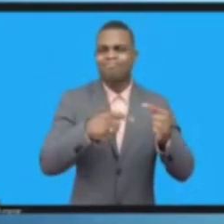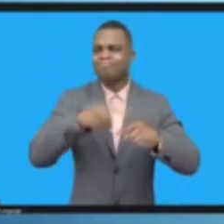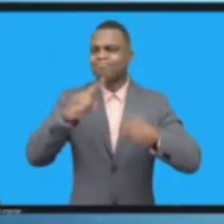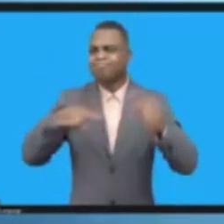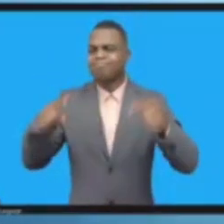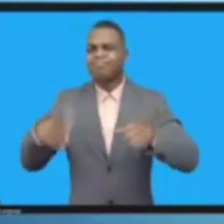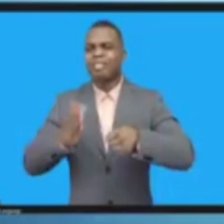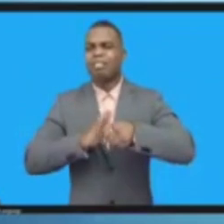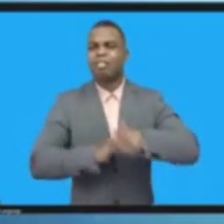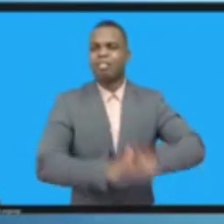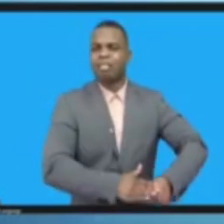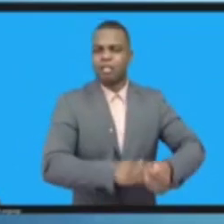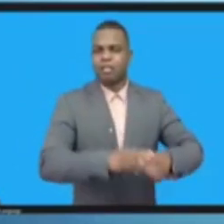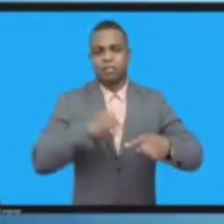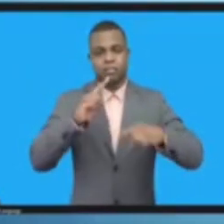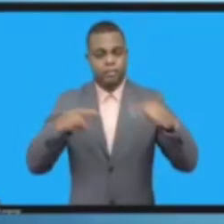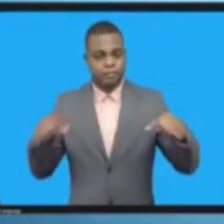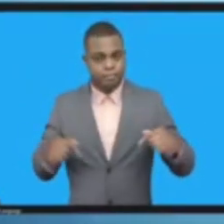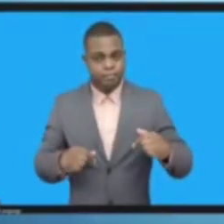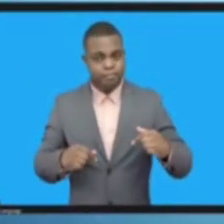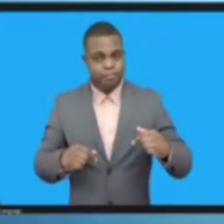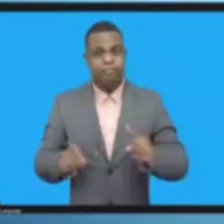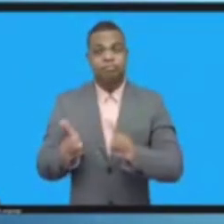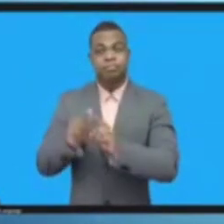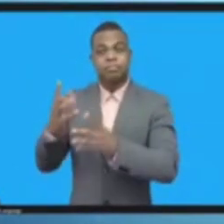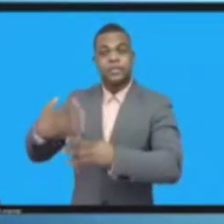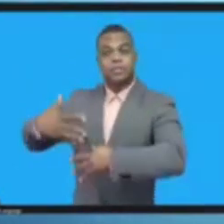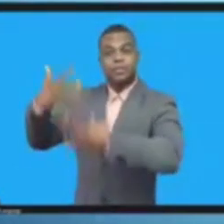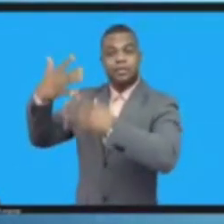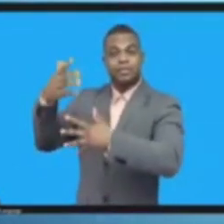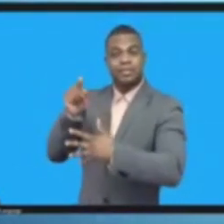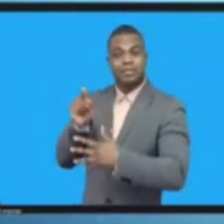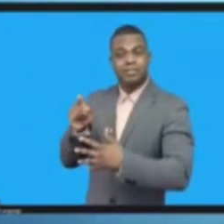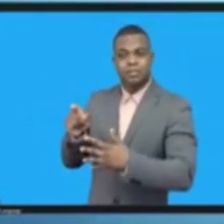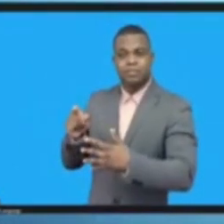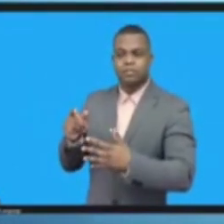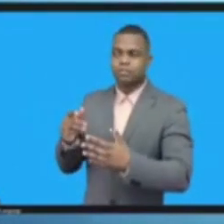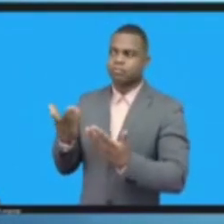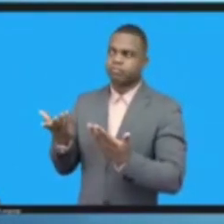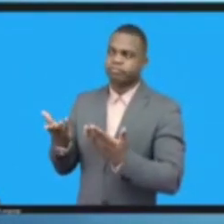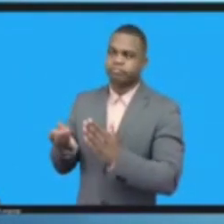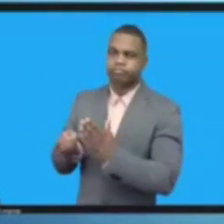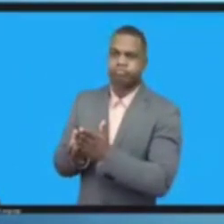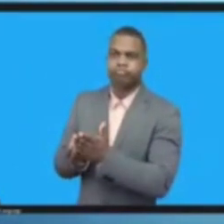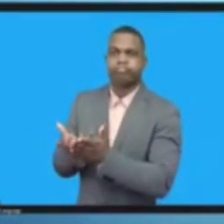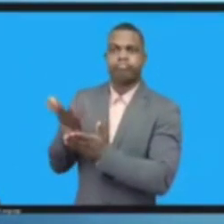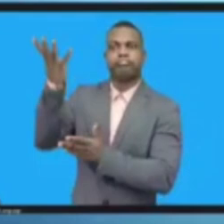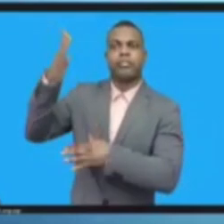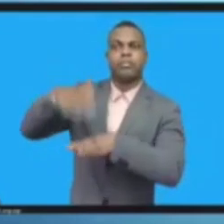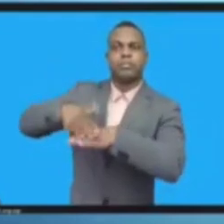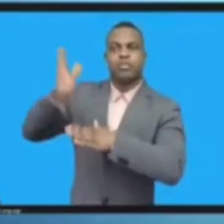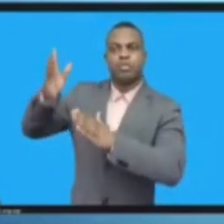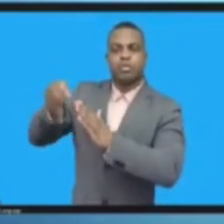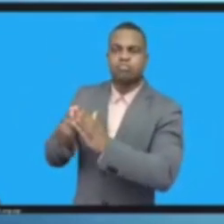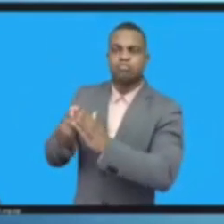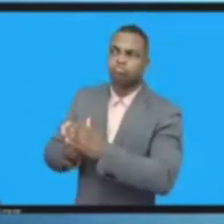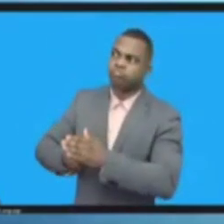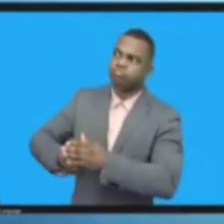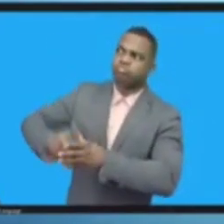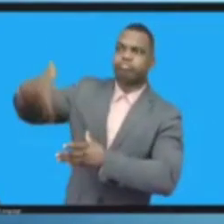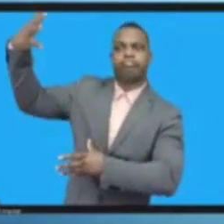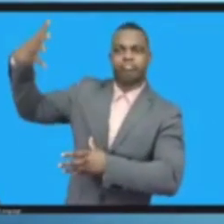la transformation numérique. Par exemple, le coût de la connectivité, le fait qu'on ferme